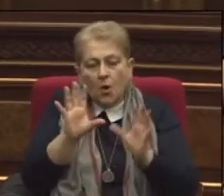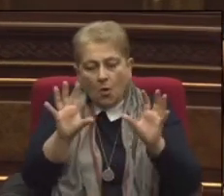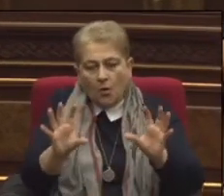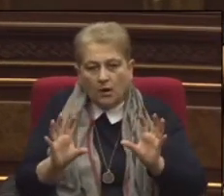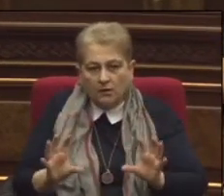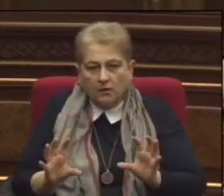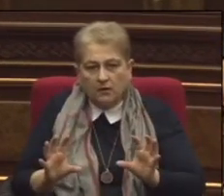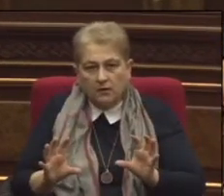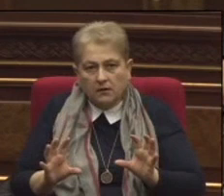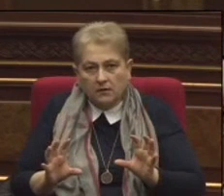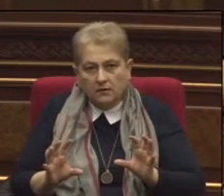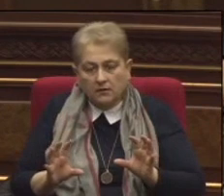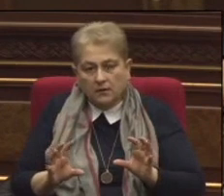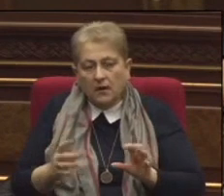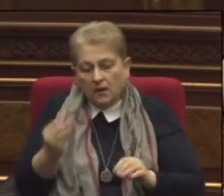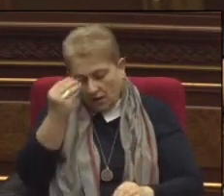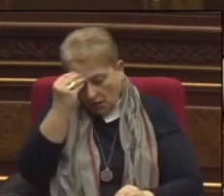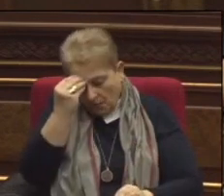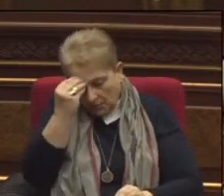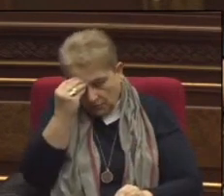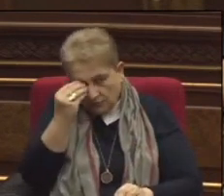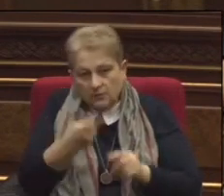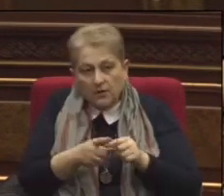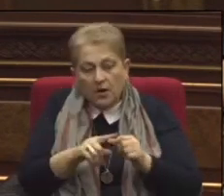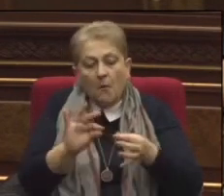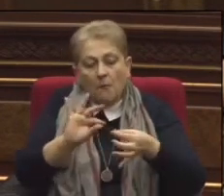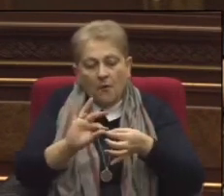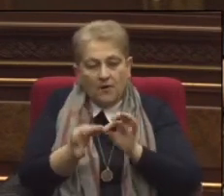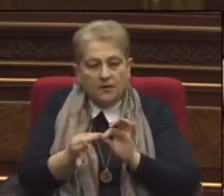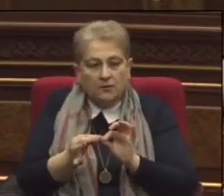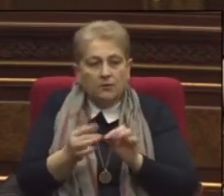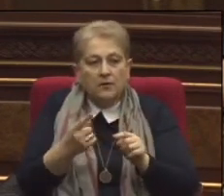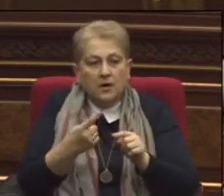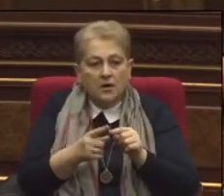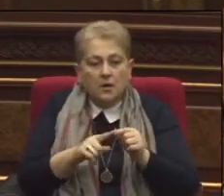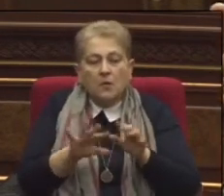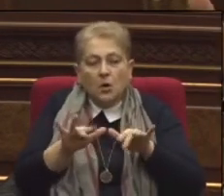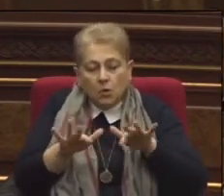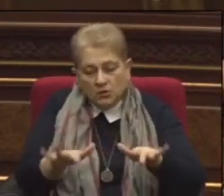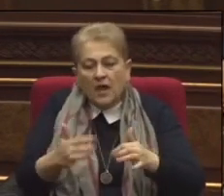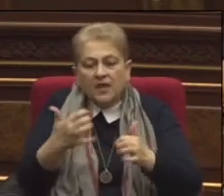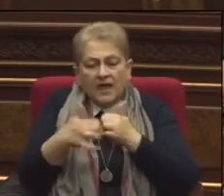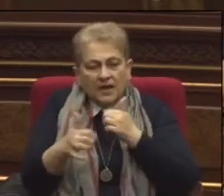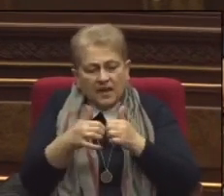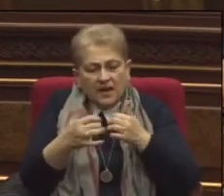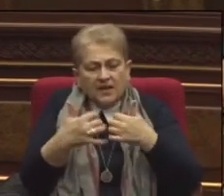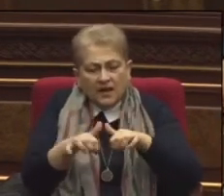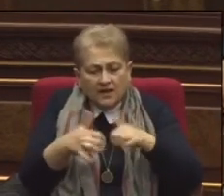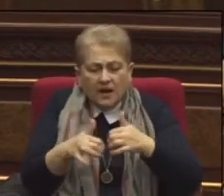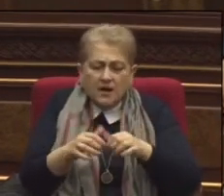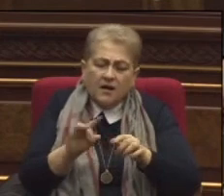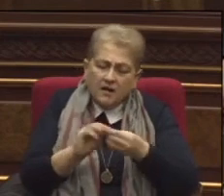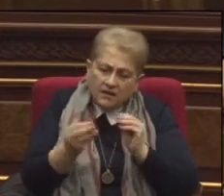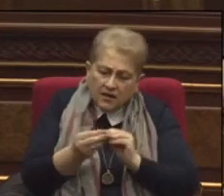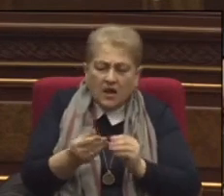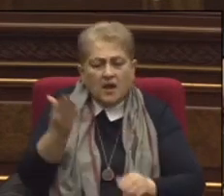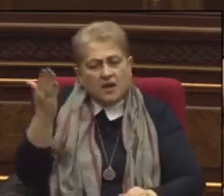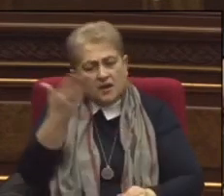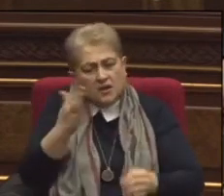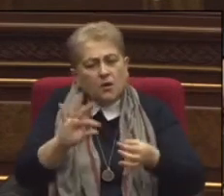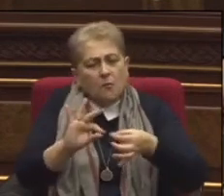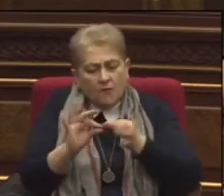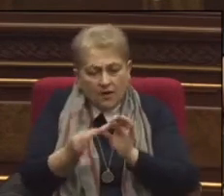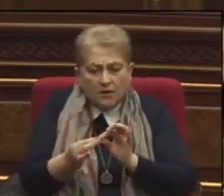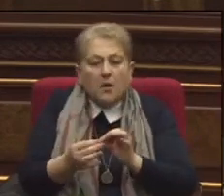օրենքի ուրեմն տրամաբանությունը և բովանդակությունը, այն լուծելու է տեխնիկական խնդիրներ, եթերի